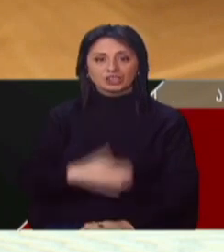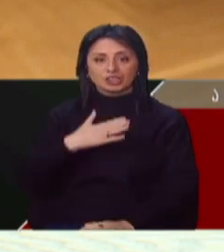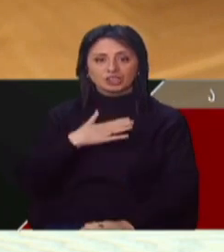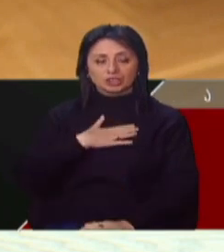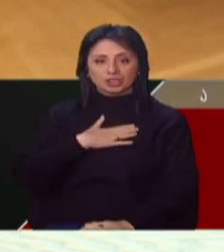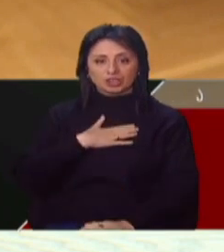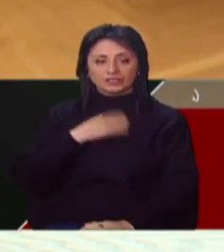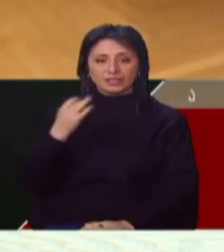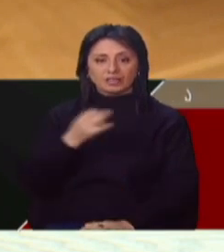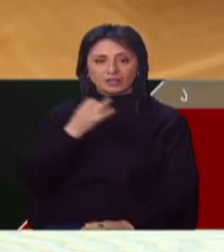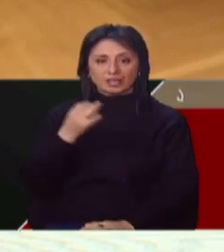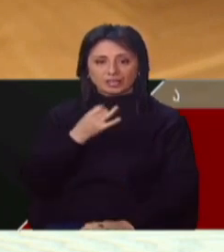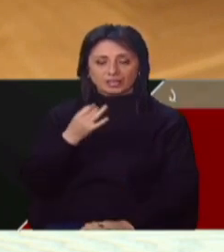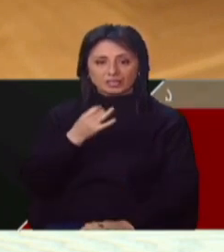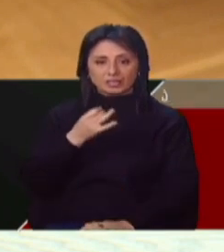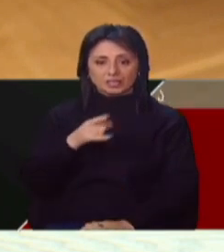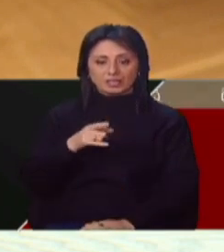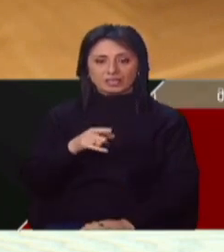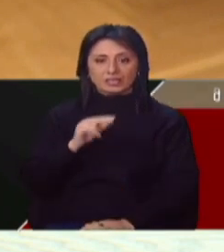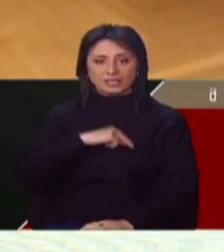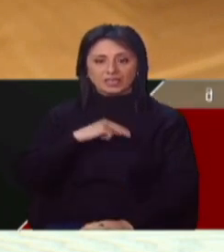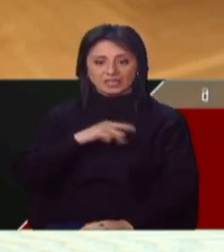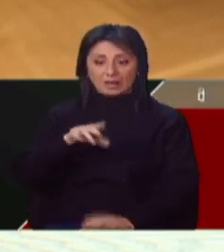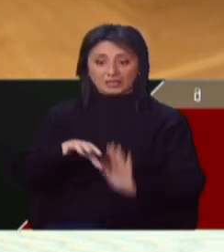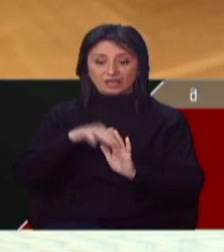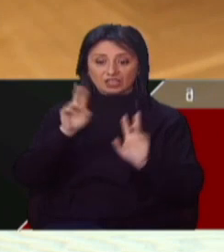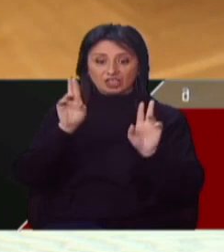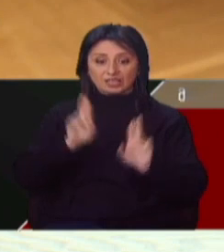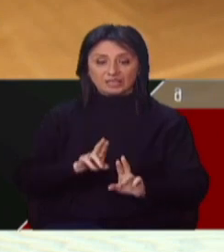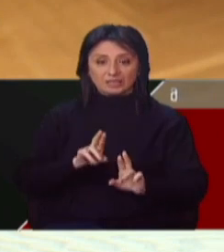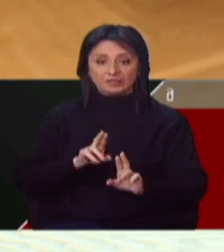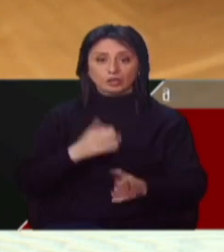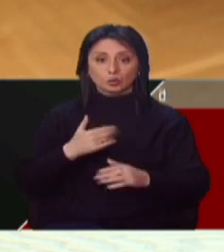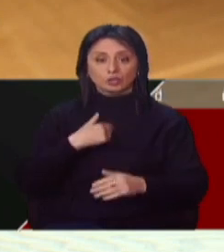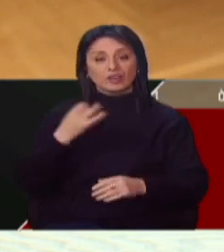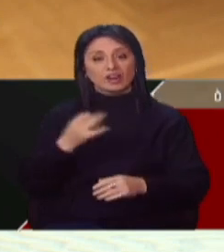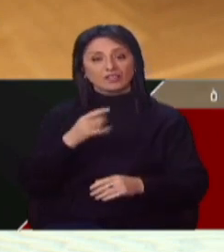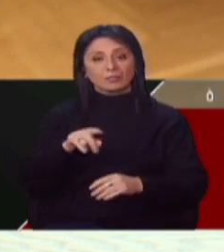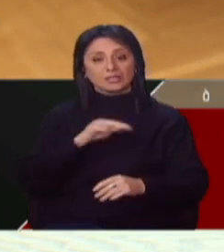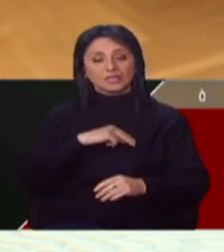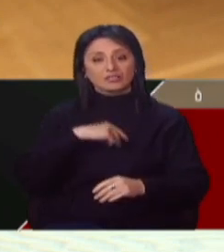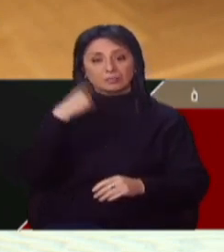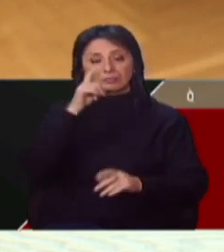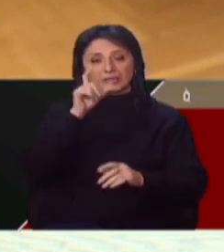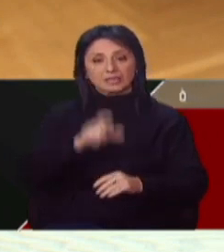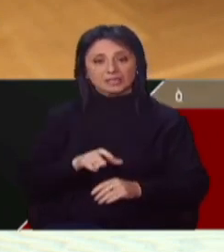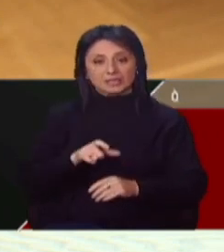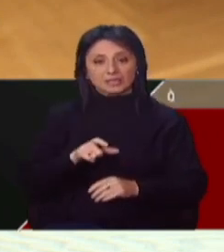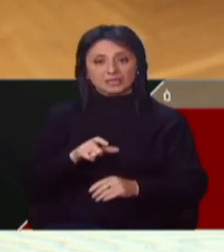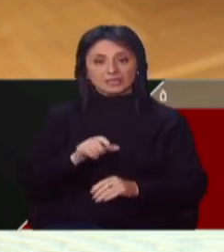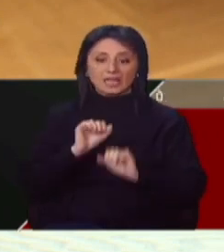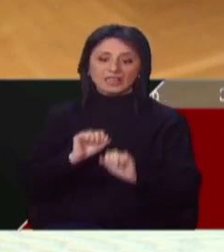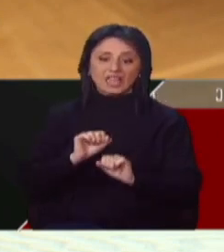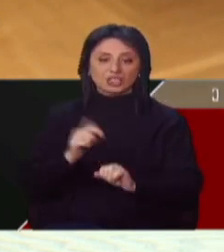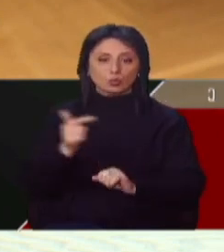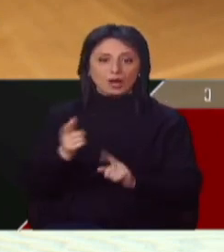Cuen, cu a intereseps, am tanandeu ispiris Arcevis Cesi, tu ce îngoa interesează, am tânăr de obispiris, tatsul